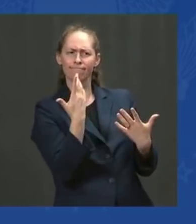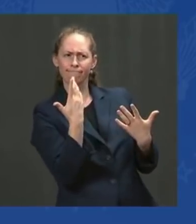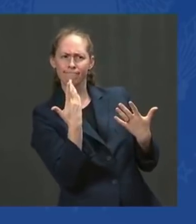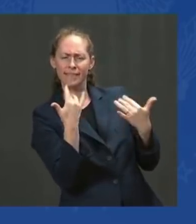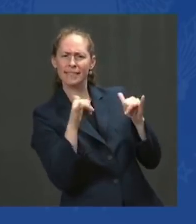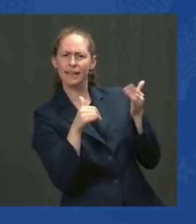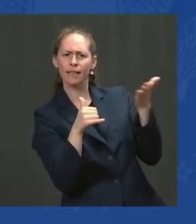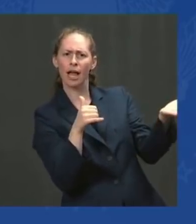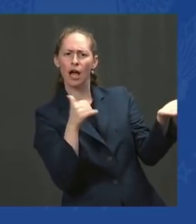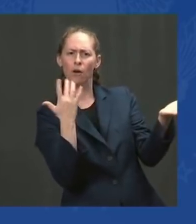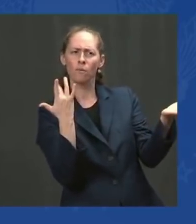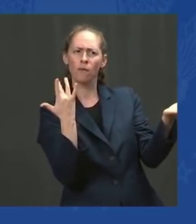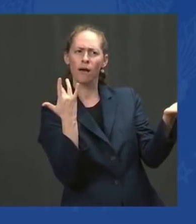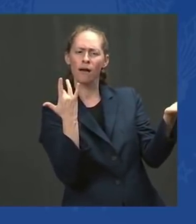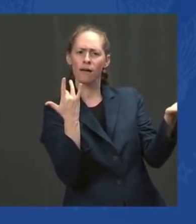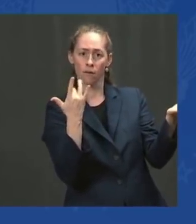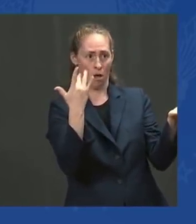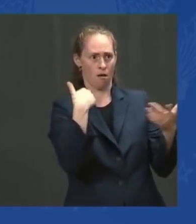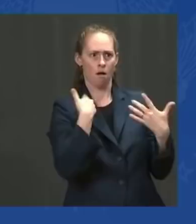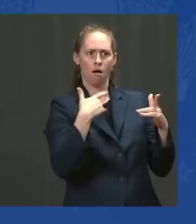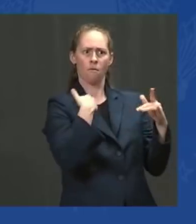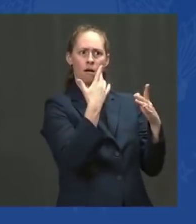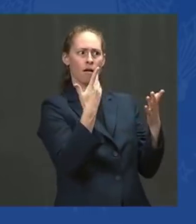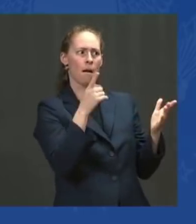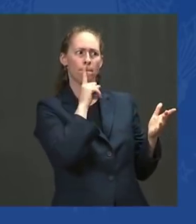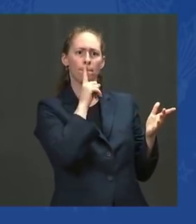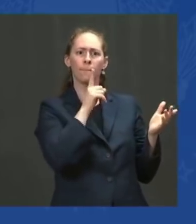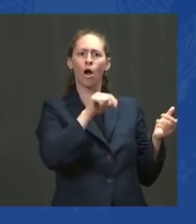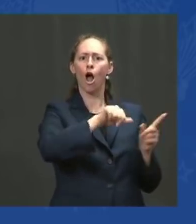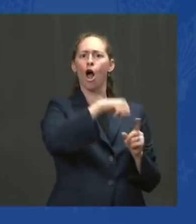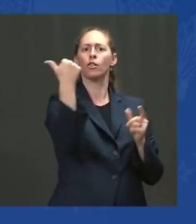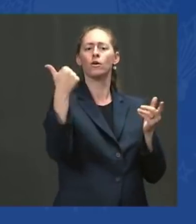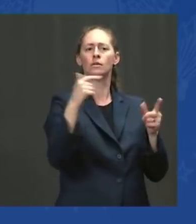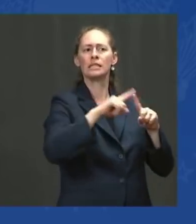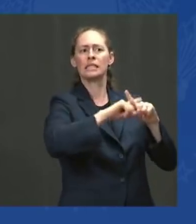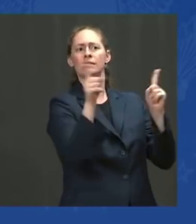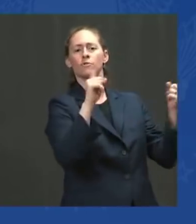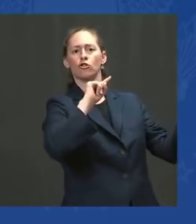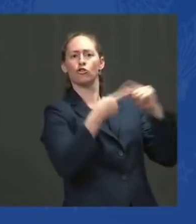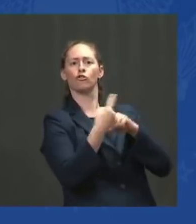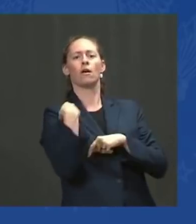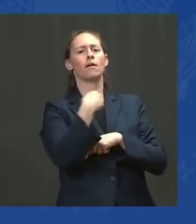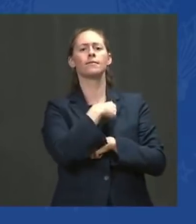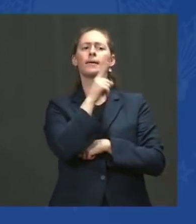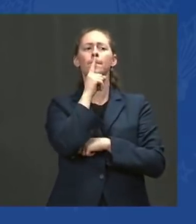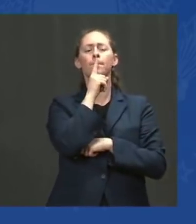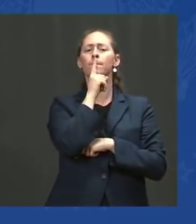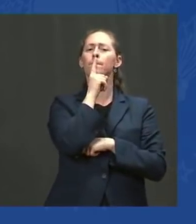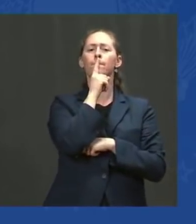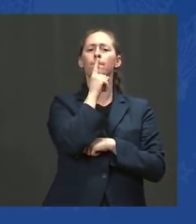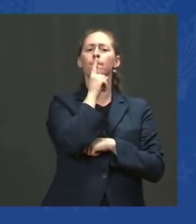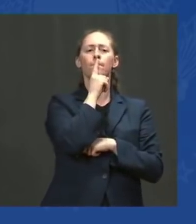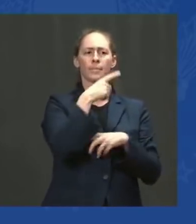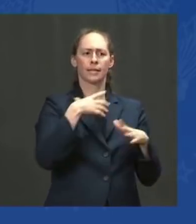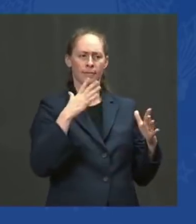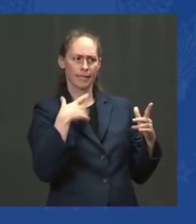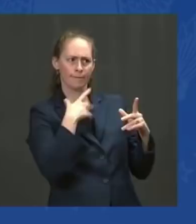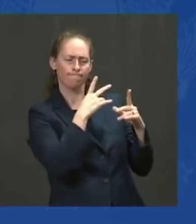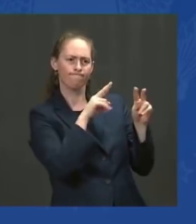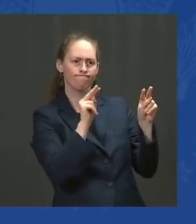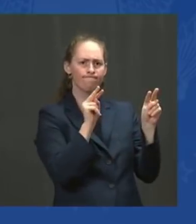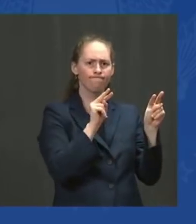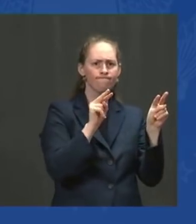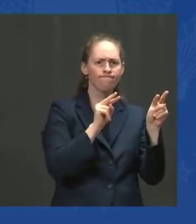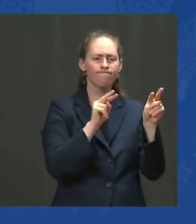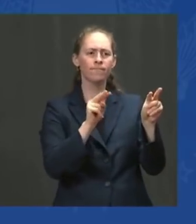20年。那么拜登说，既然进入阿富汗主要是为了清除